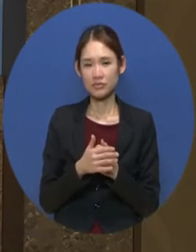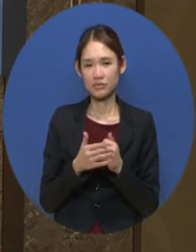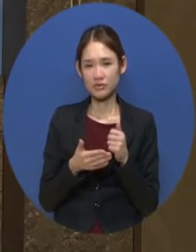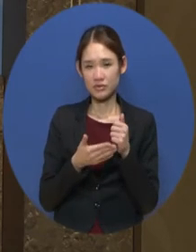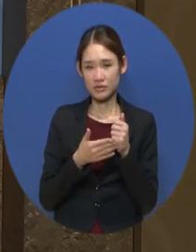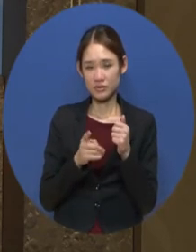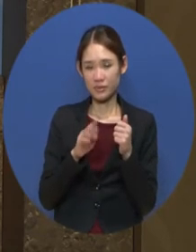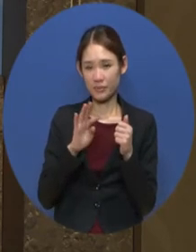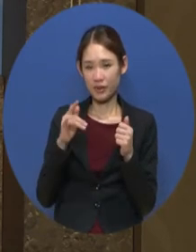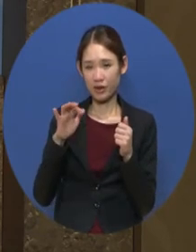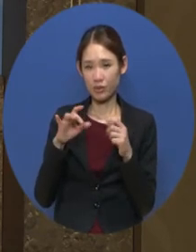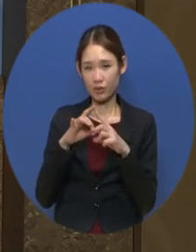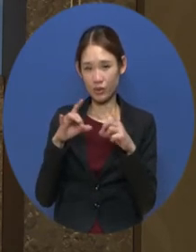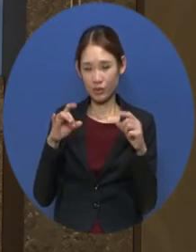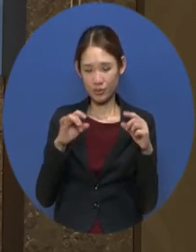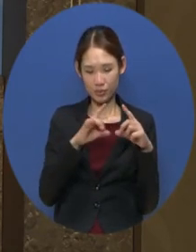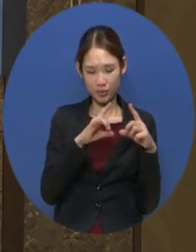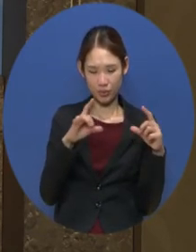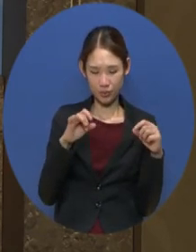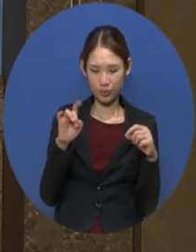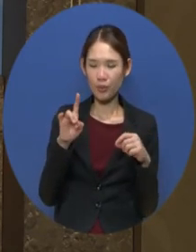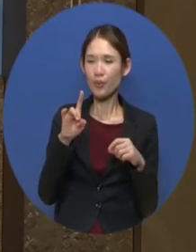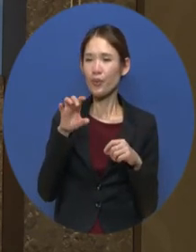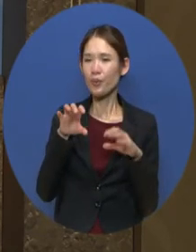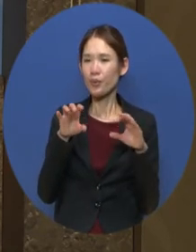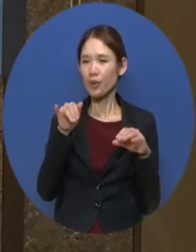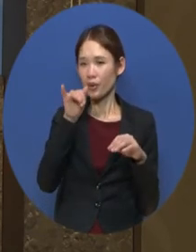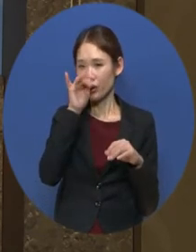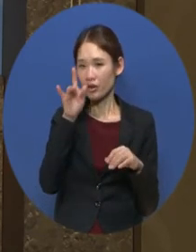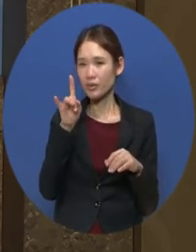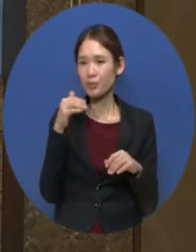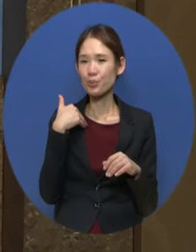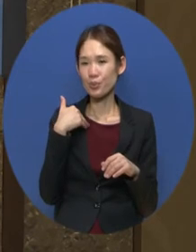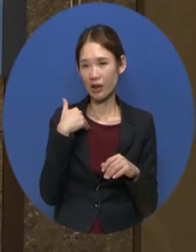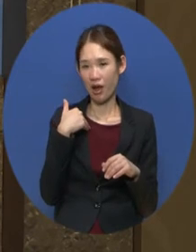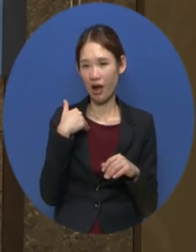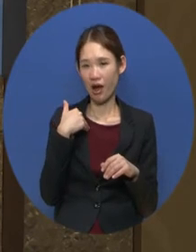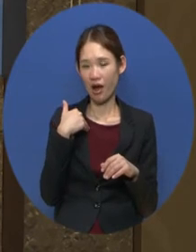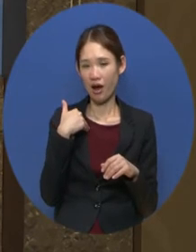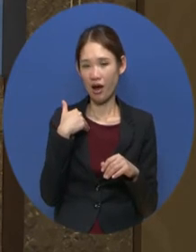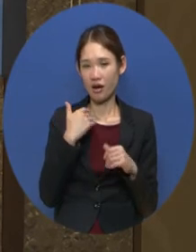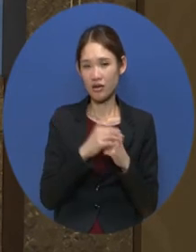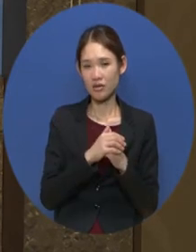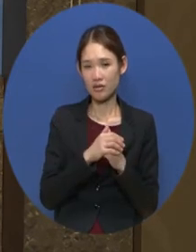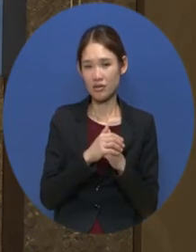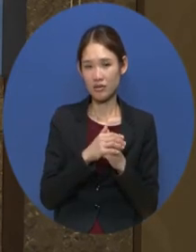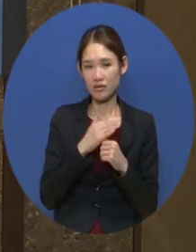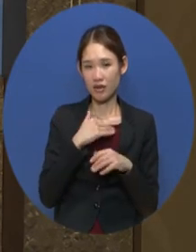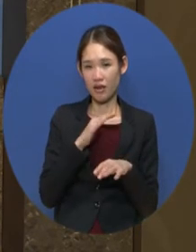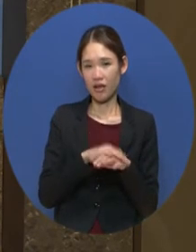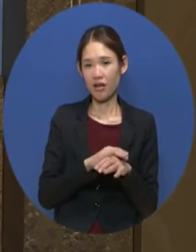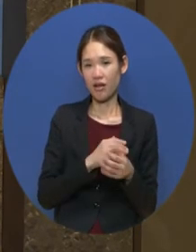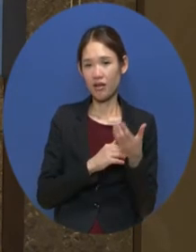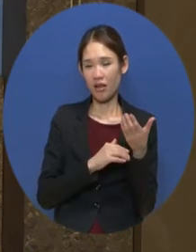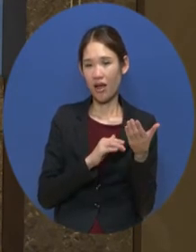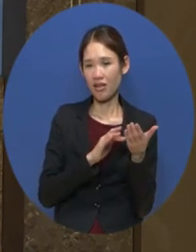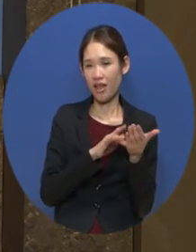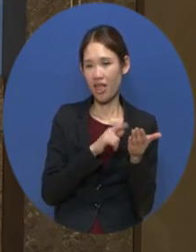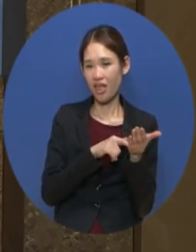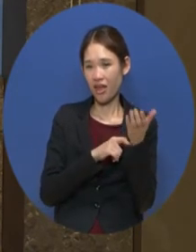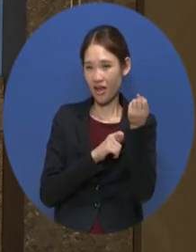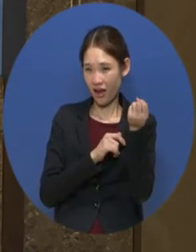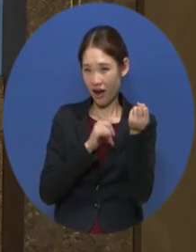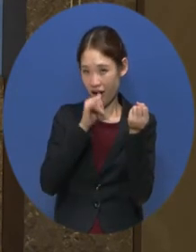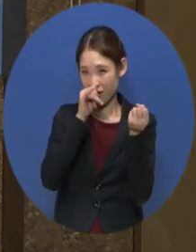그분들에게 이 바코드가 어디에 달려 있는지를 헬스무안은 제공하지 않아요. 적어도 내손 안에 이 약이 있다는 게